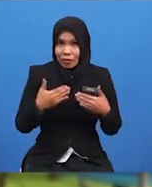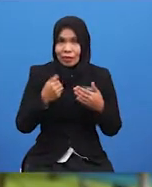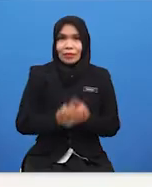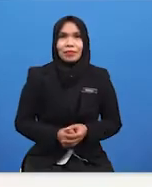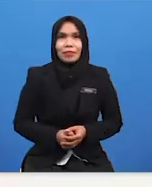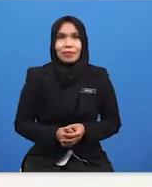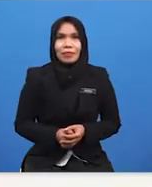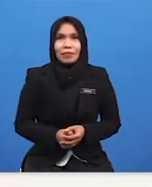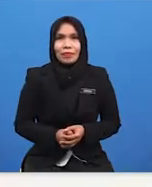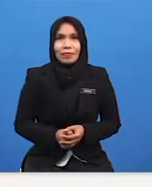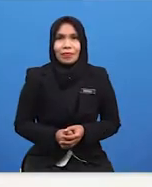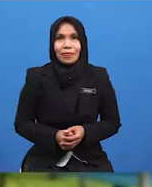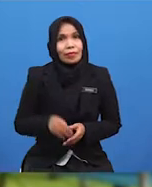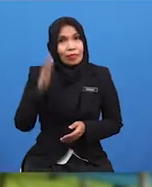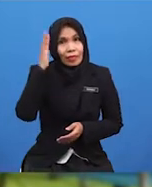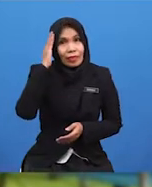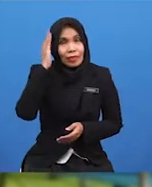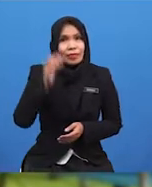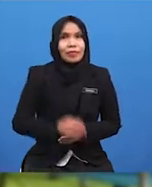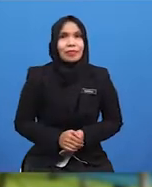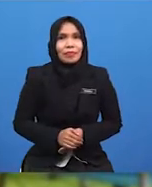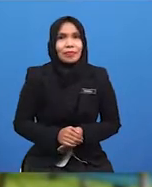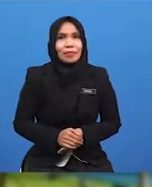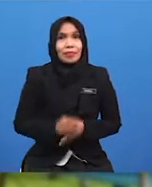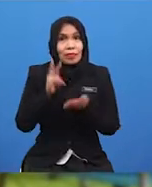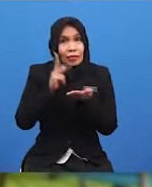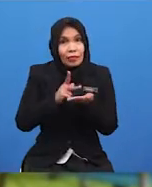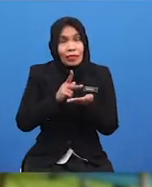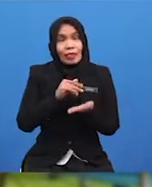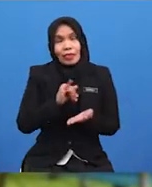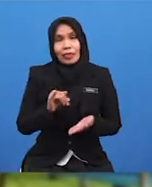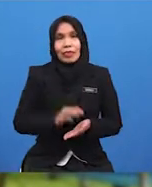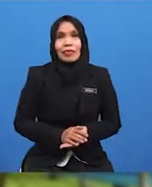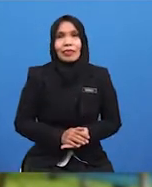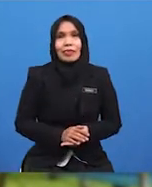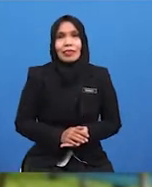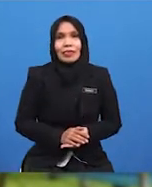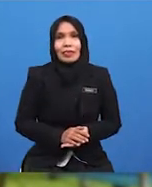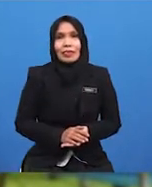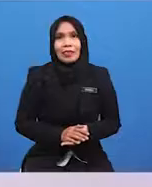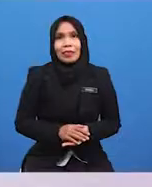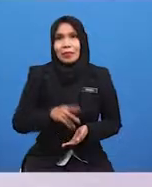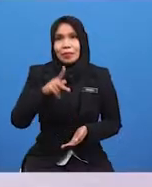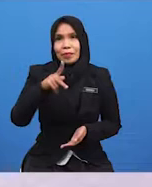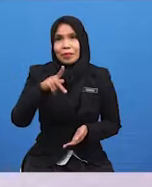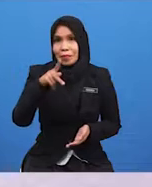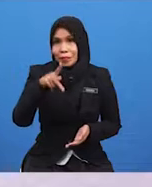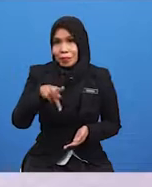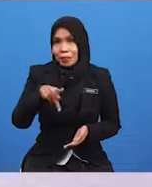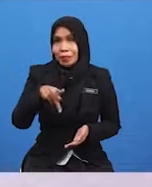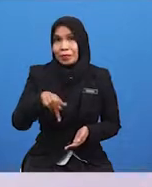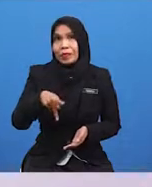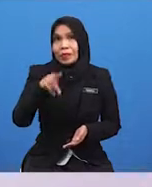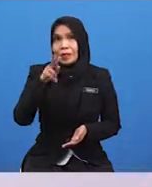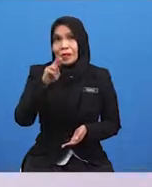dihormati ingat kenali prinsip hidup dan bakat Anda cara